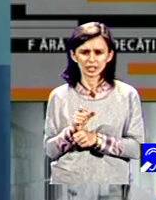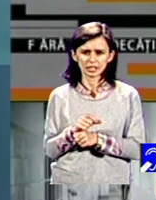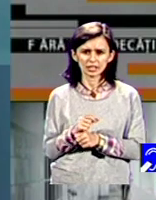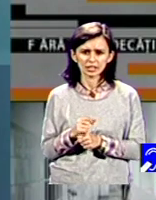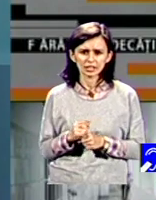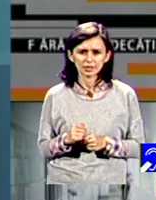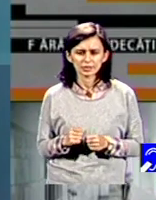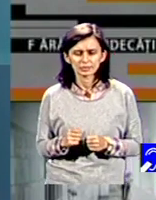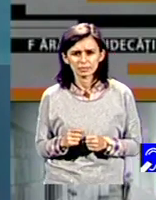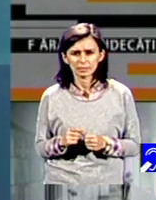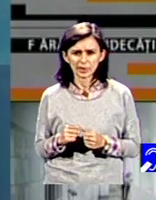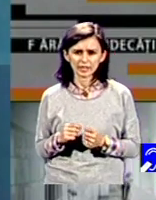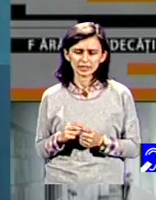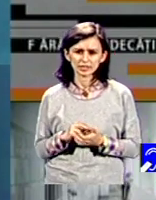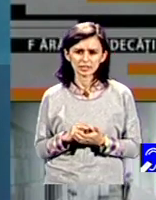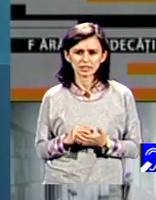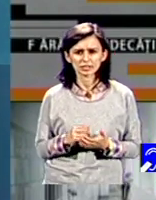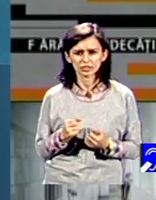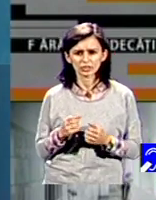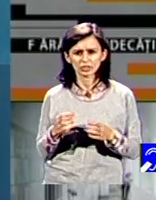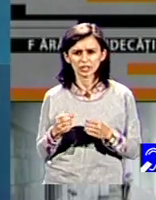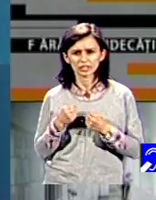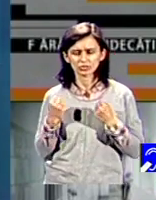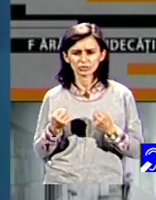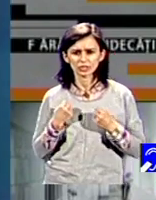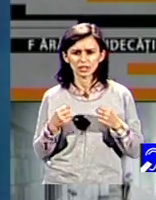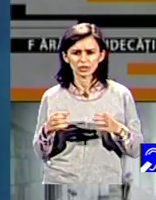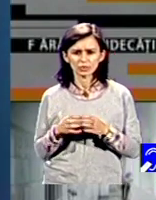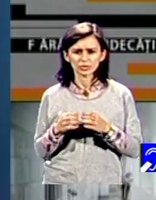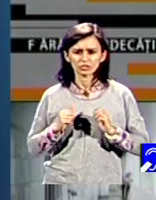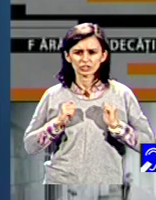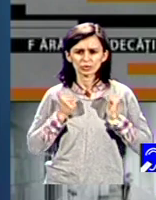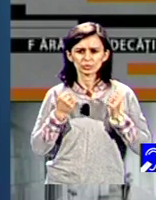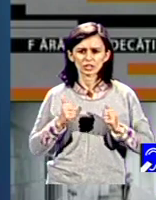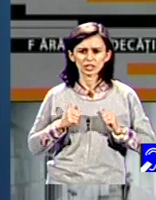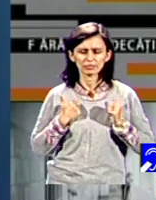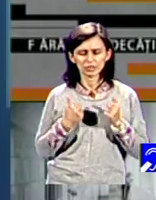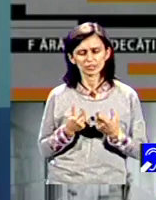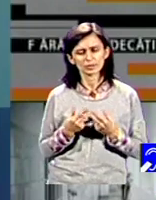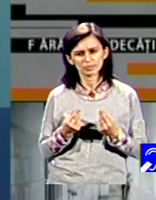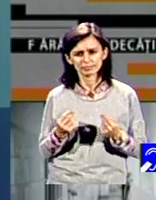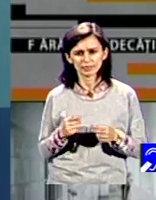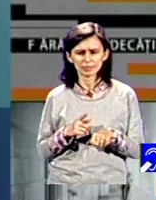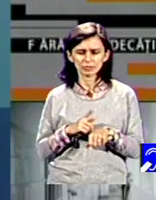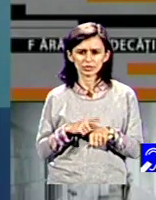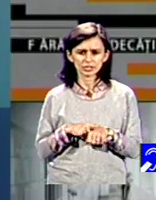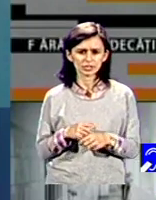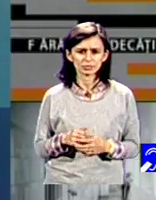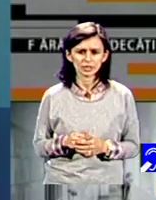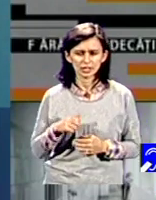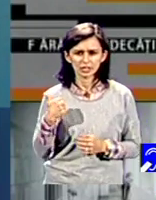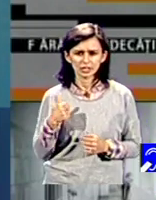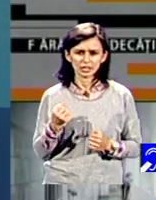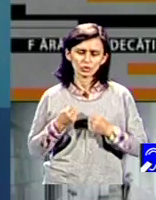acțiune comună în instanță și de de unicorn la în timp mai îndelungat o singură acțiune Din